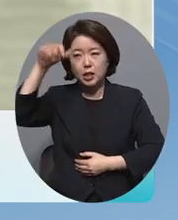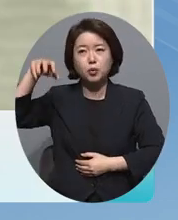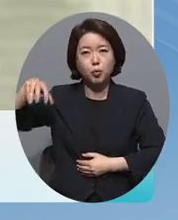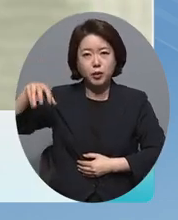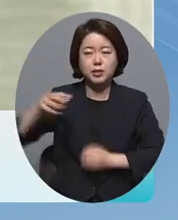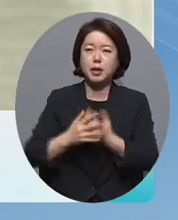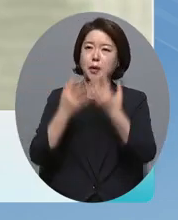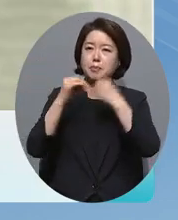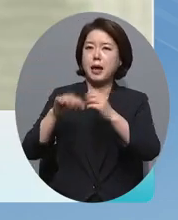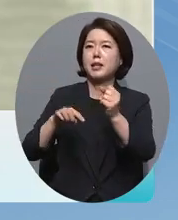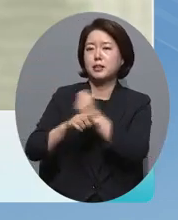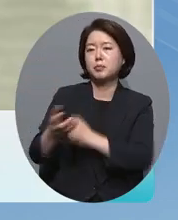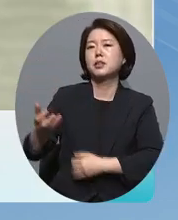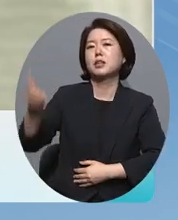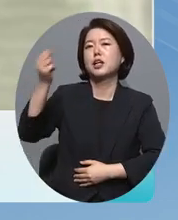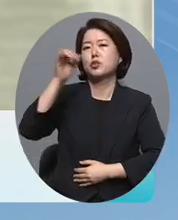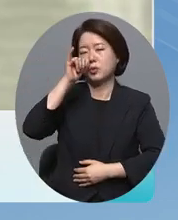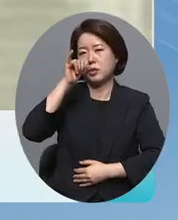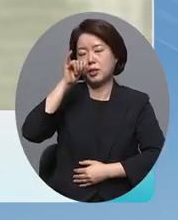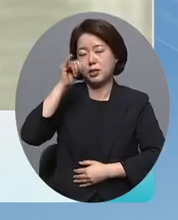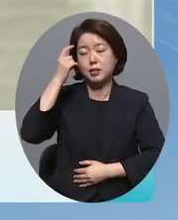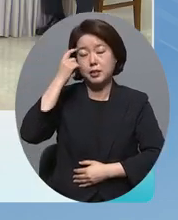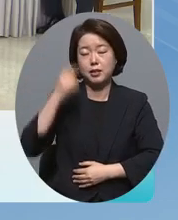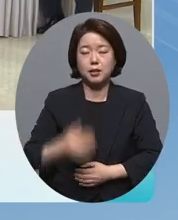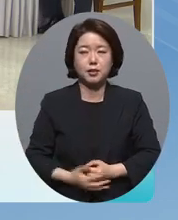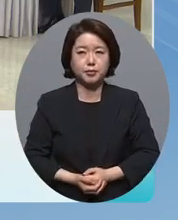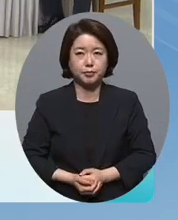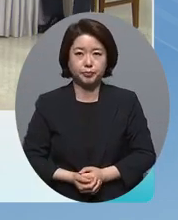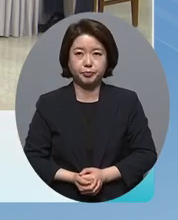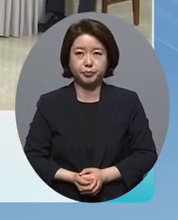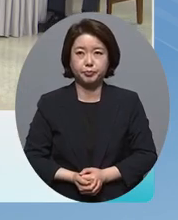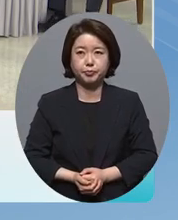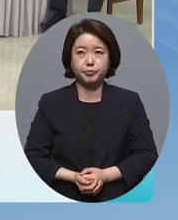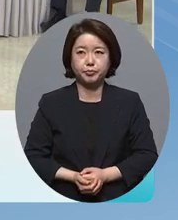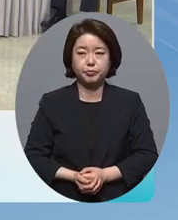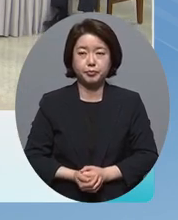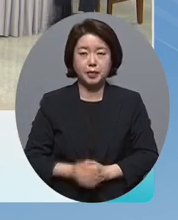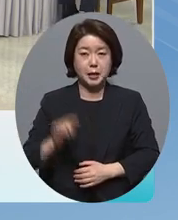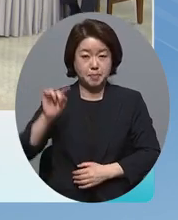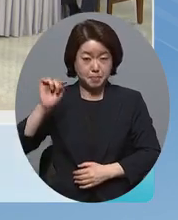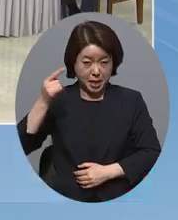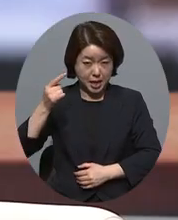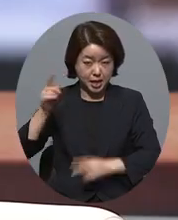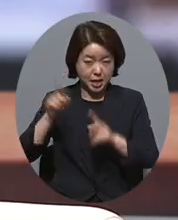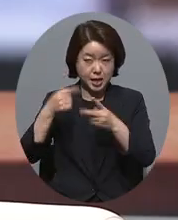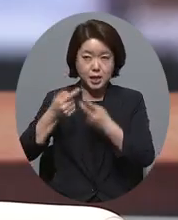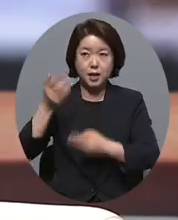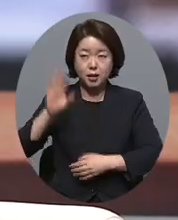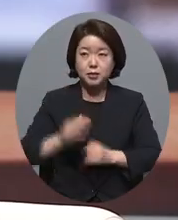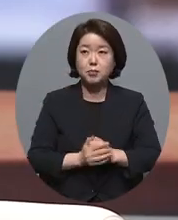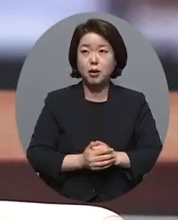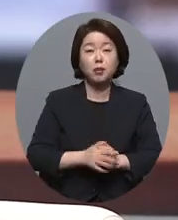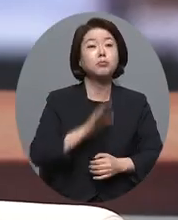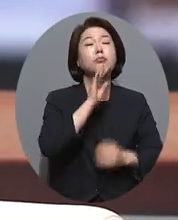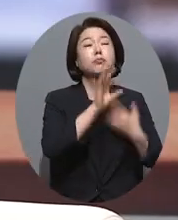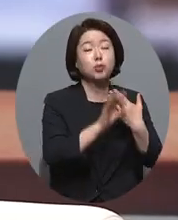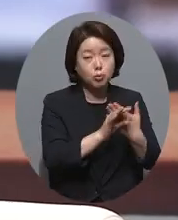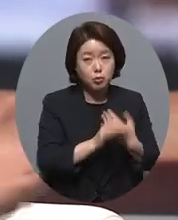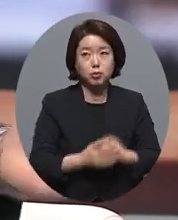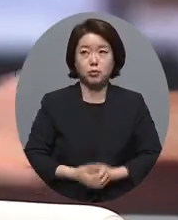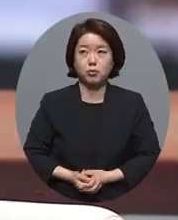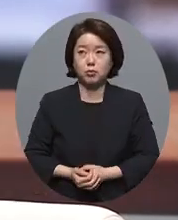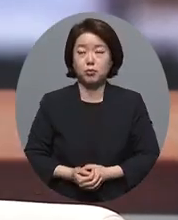많은 의미를 가지고 있었던 일적으로 보고 있습니다 100번 이해를 해도 그래도 그렇다면